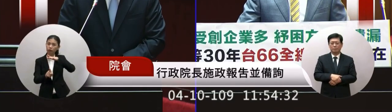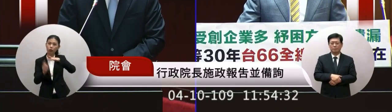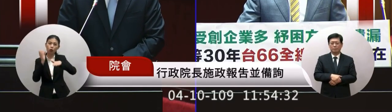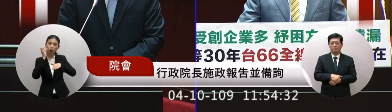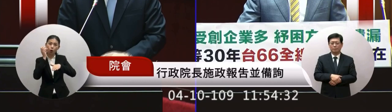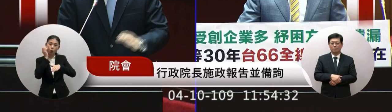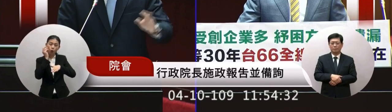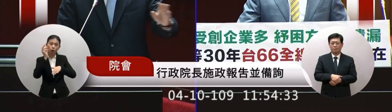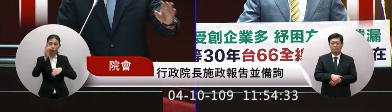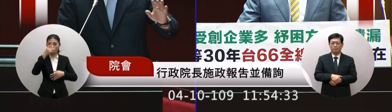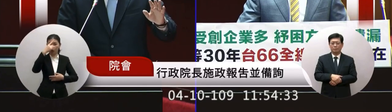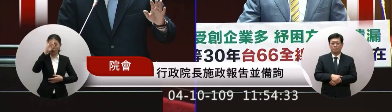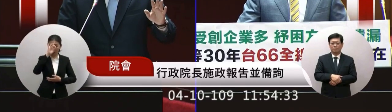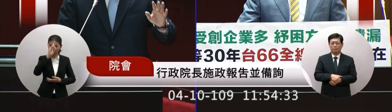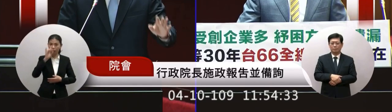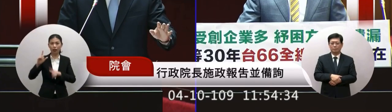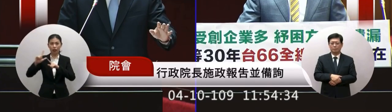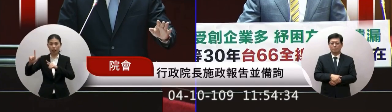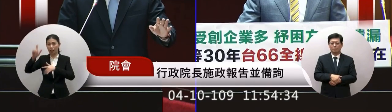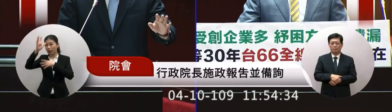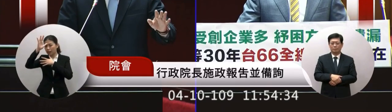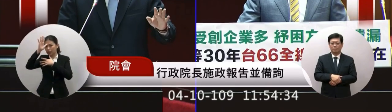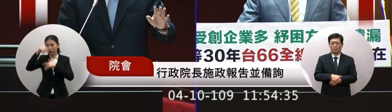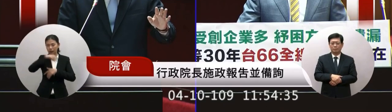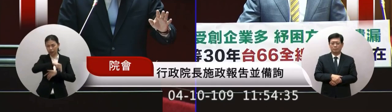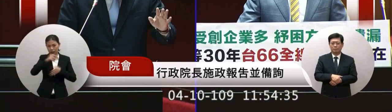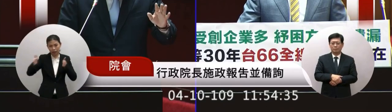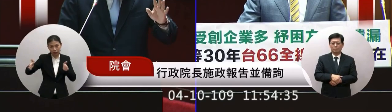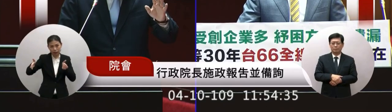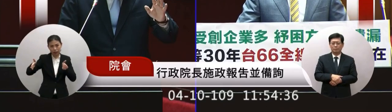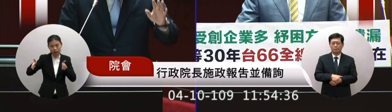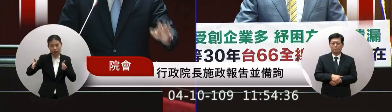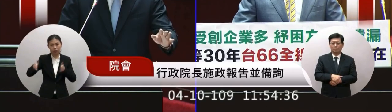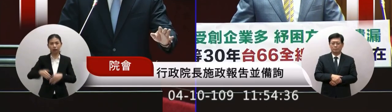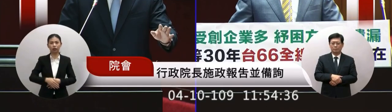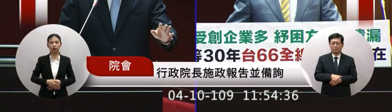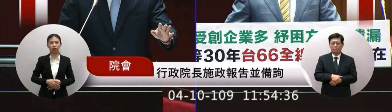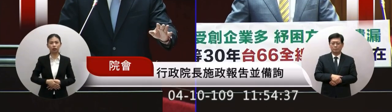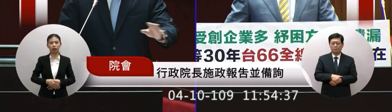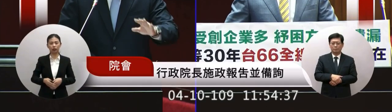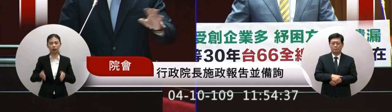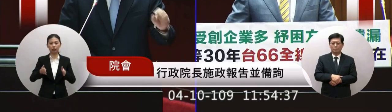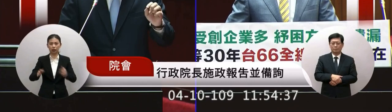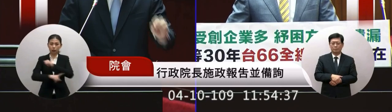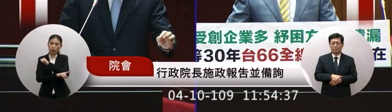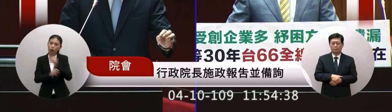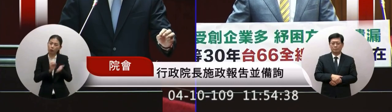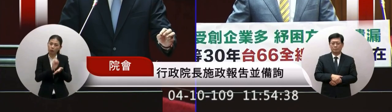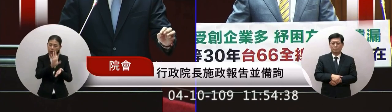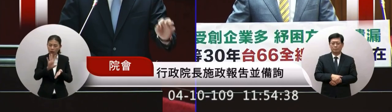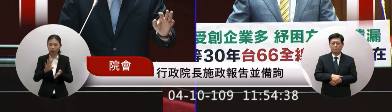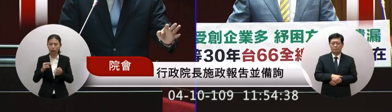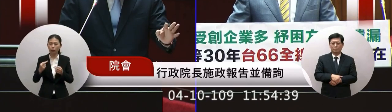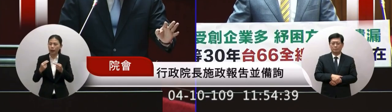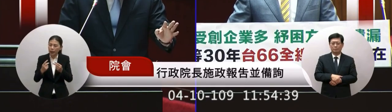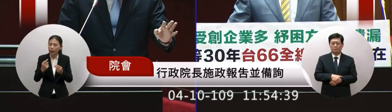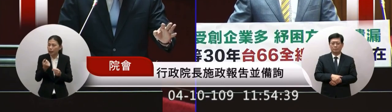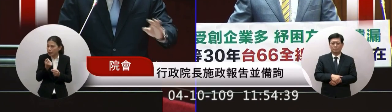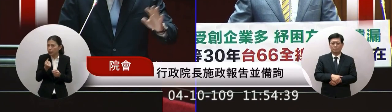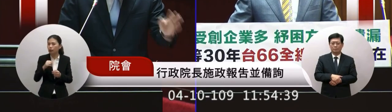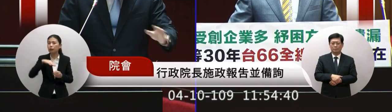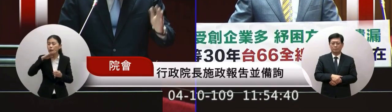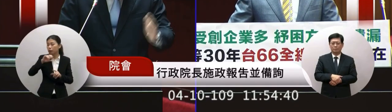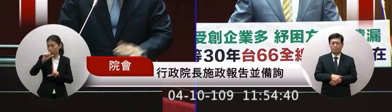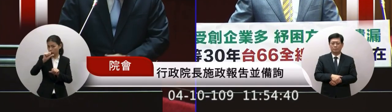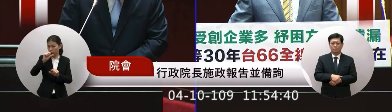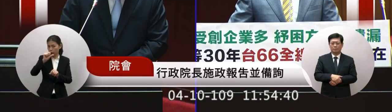大溪段，这个现在的可行性研究的这一个期末报告。好，再做一个小修正，5月，好，